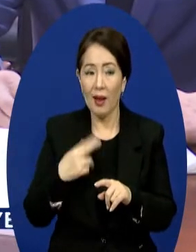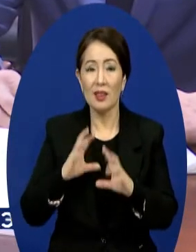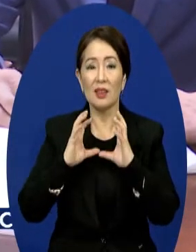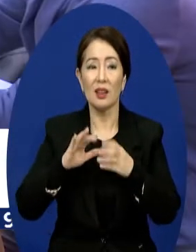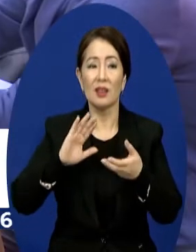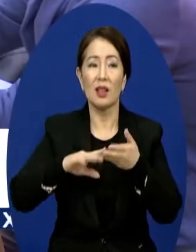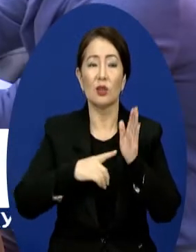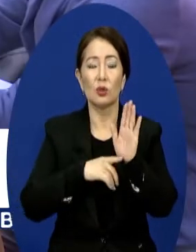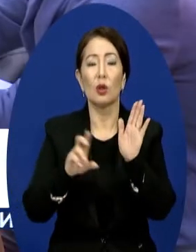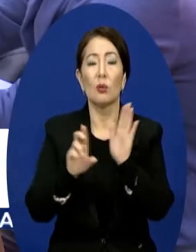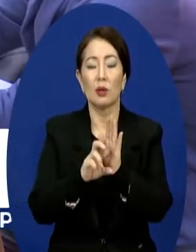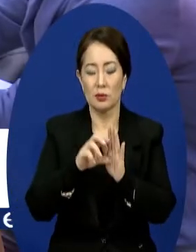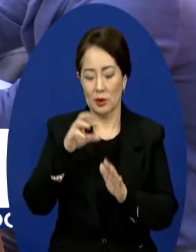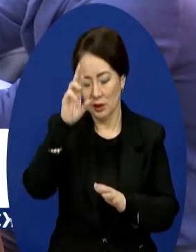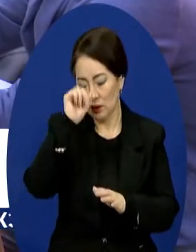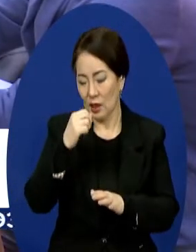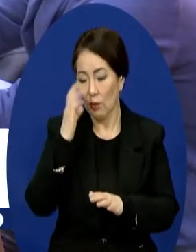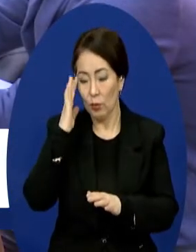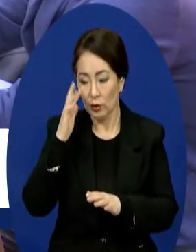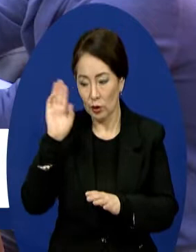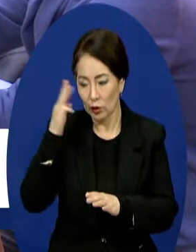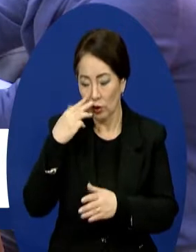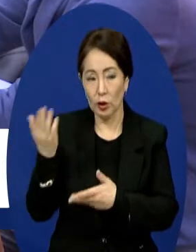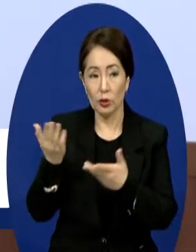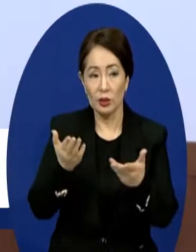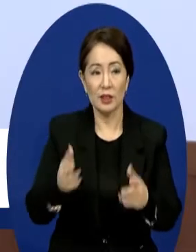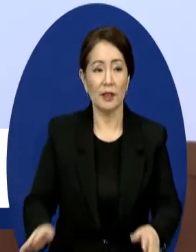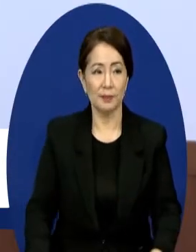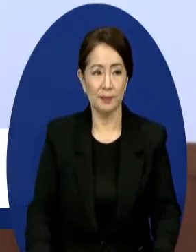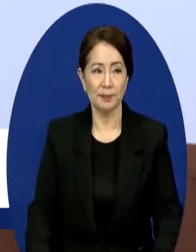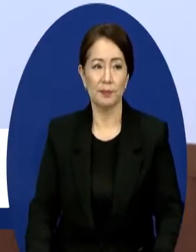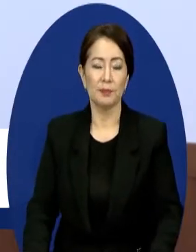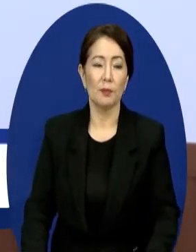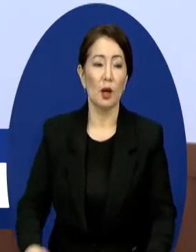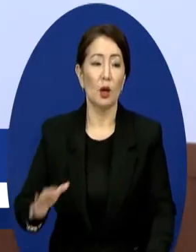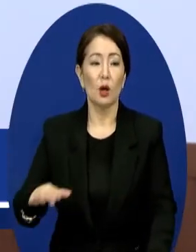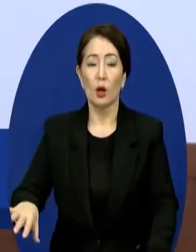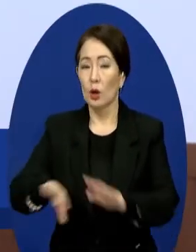гаргах боломжтой гэж салбарын яам бодлогоо тодорхойлж байна. За нийтдээ бол